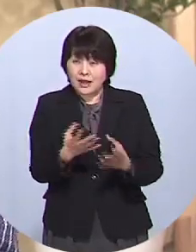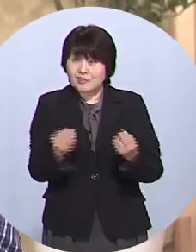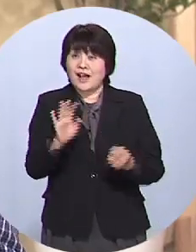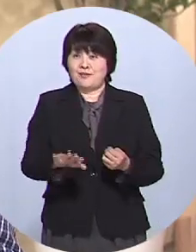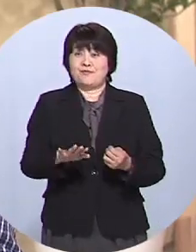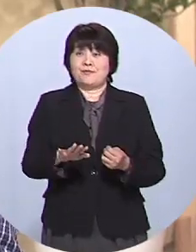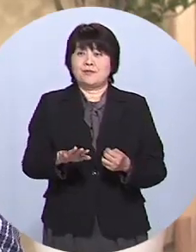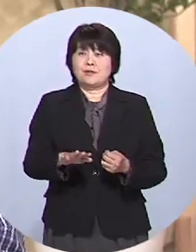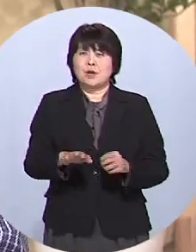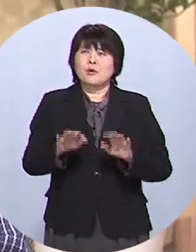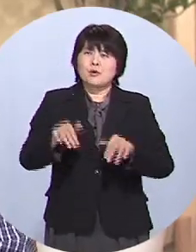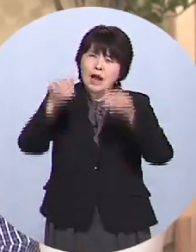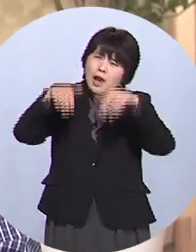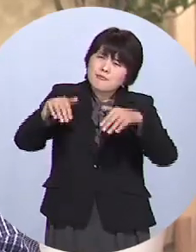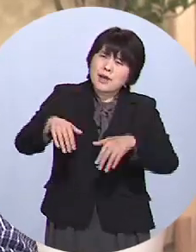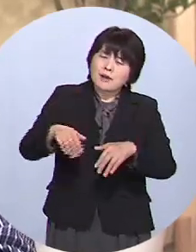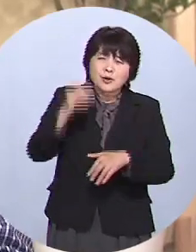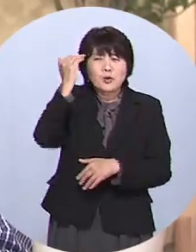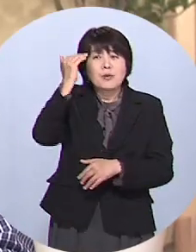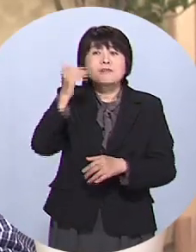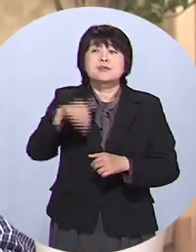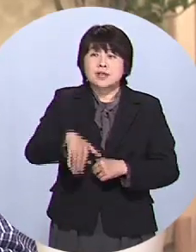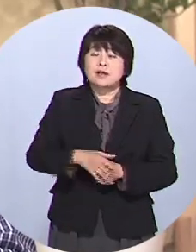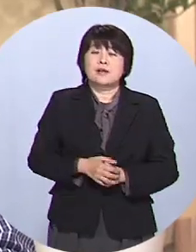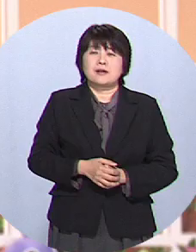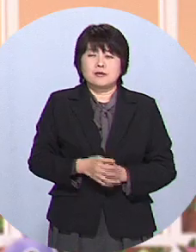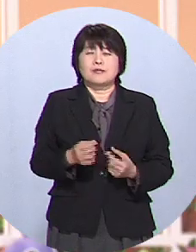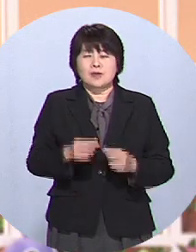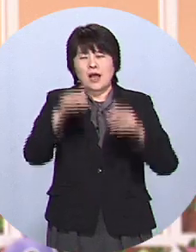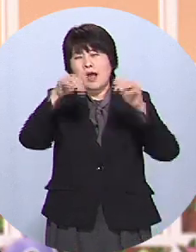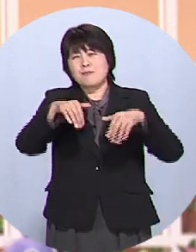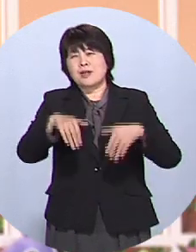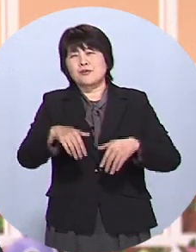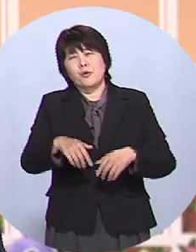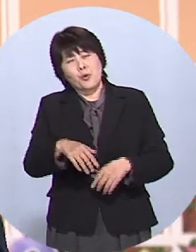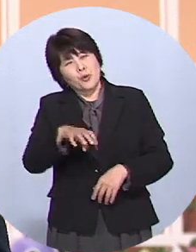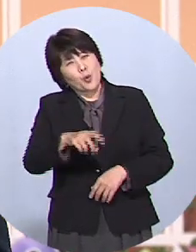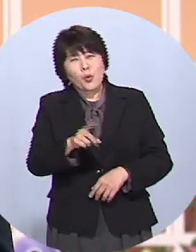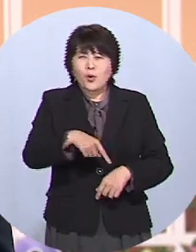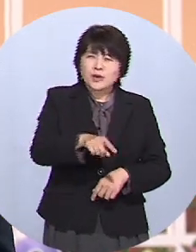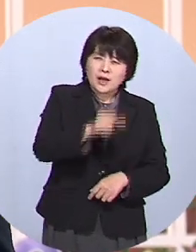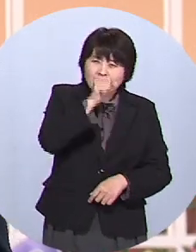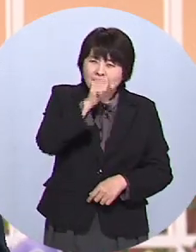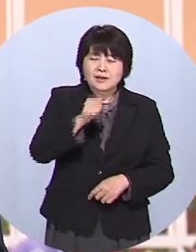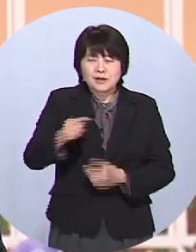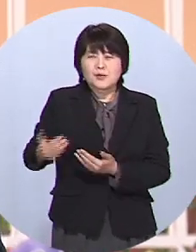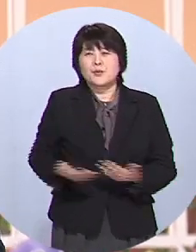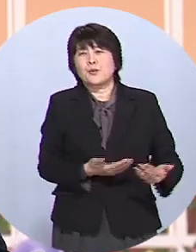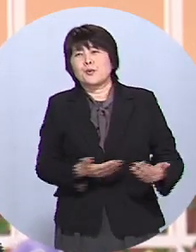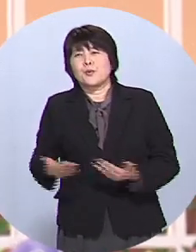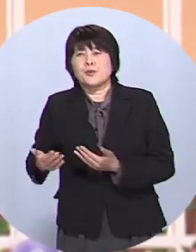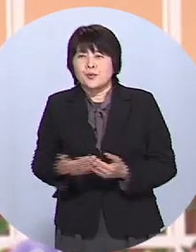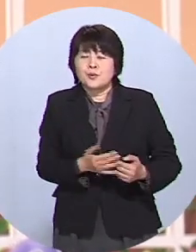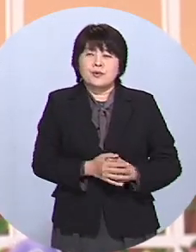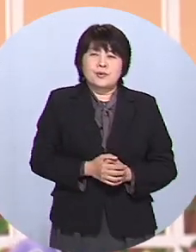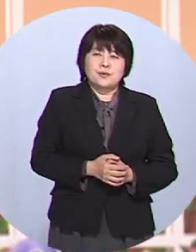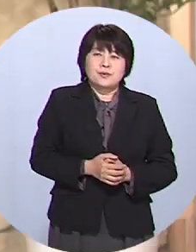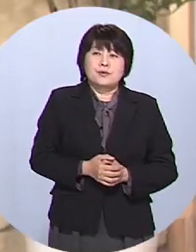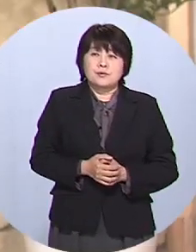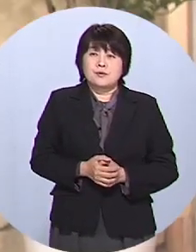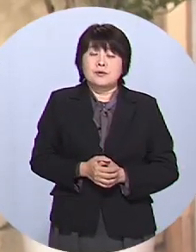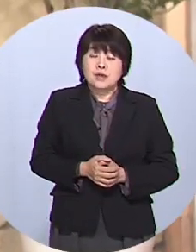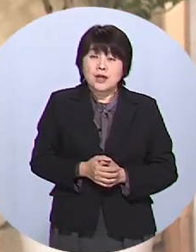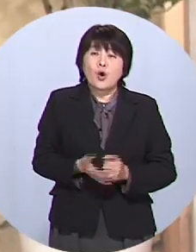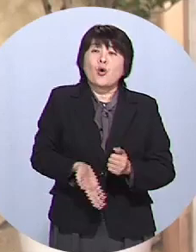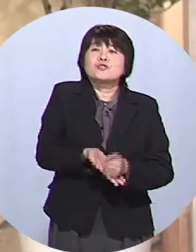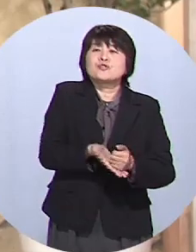ですが、はい、今週みたく雨が多いとちょっと困っちゃいますよね。 そうなんだね、うん、天気が悪いとね、どこ行こうかものすごい迷うんだよね。そうなんですよ。 そんな時にお